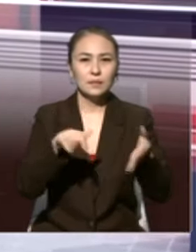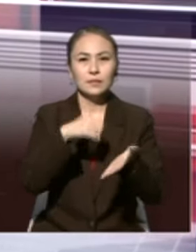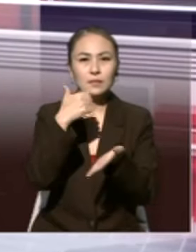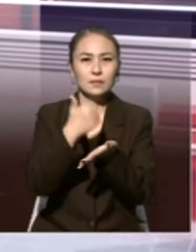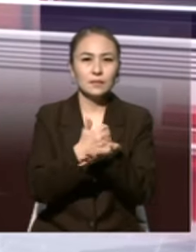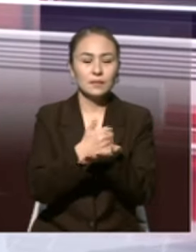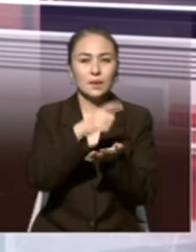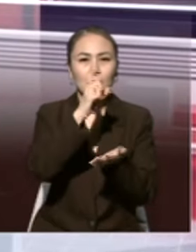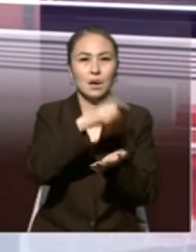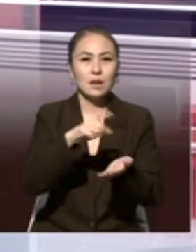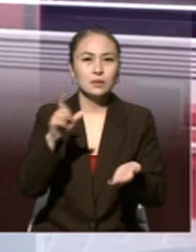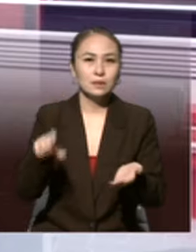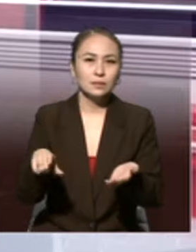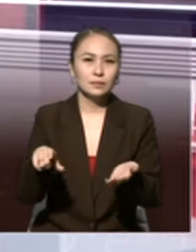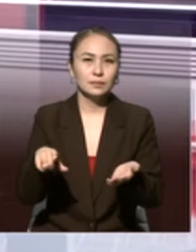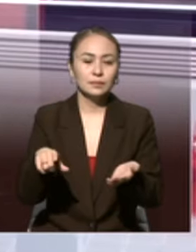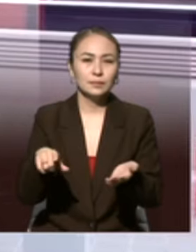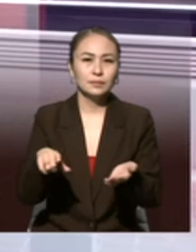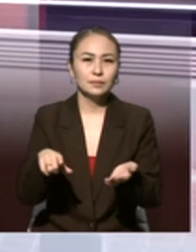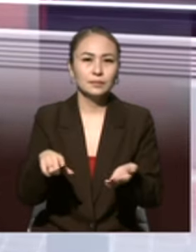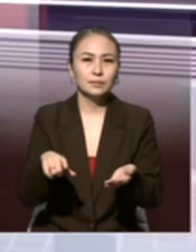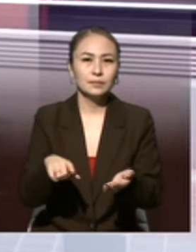бастысы бізде адам